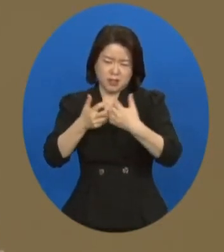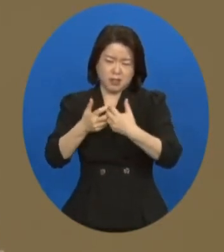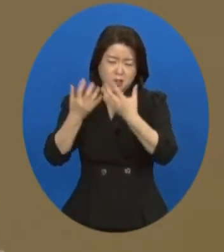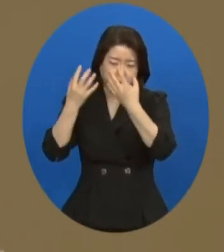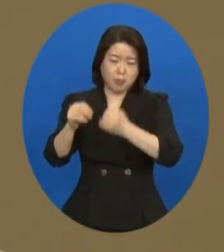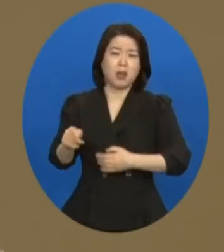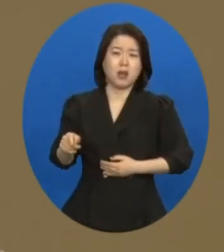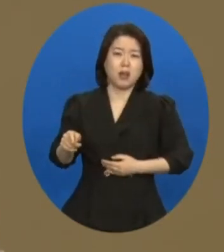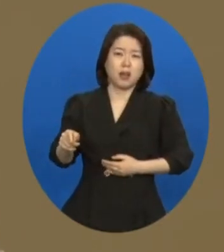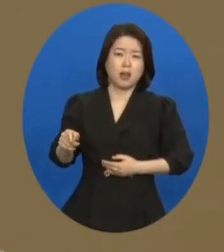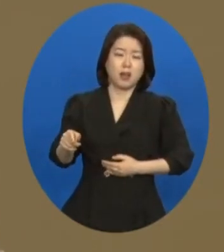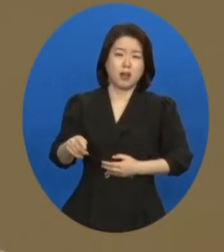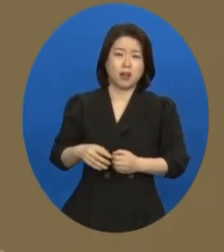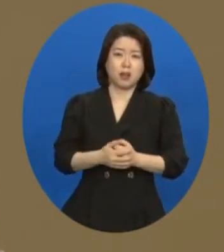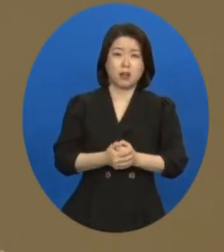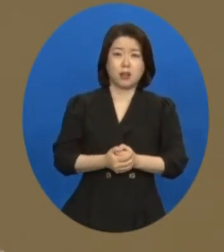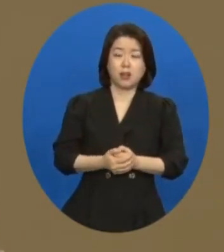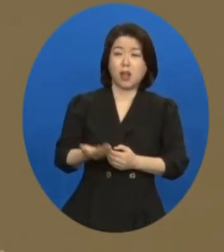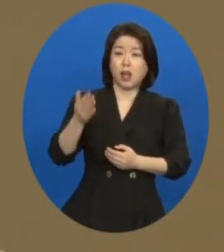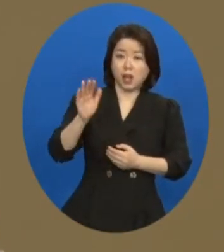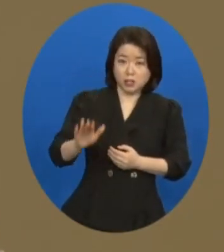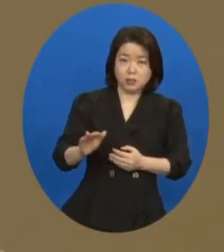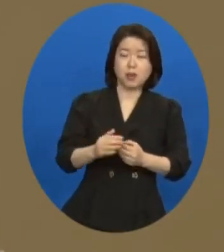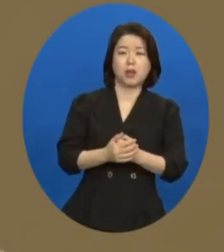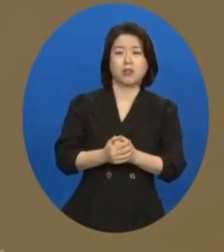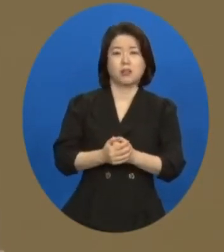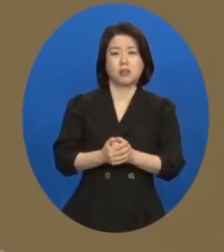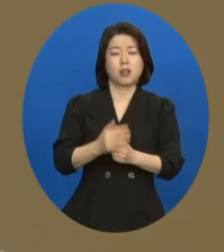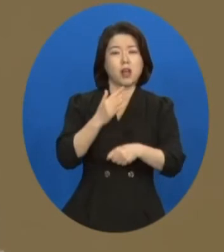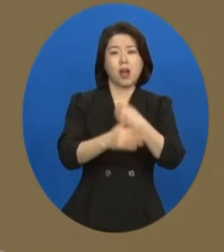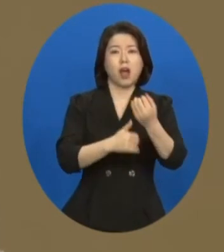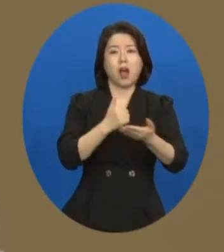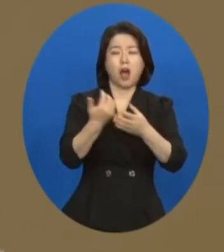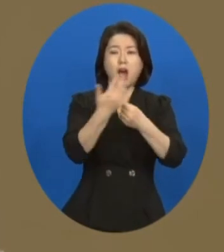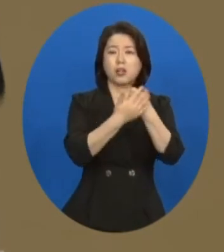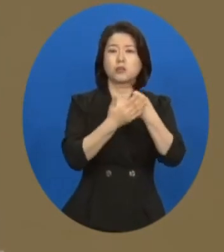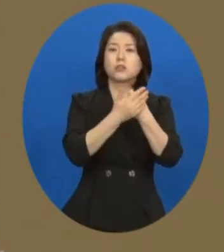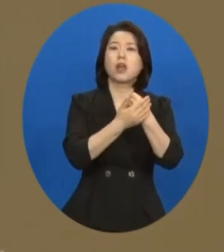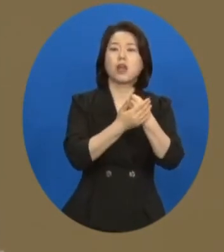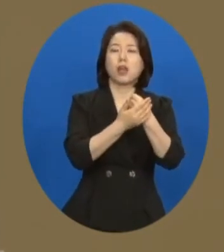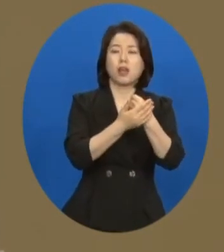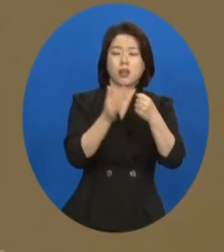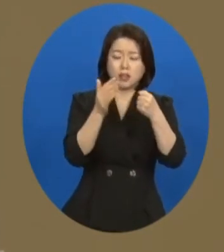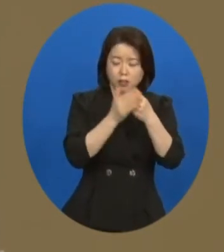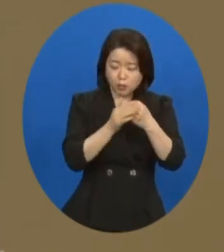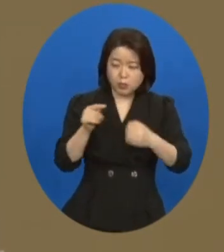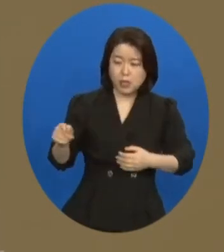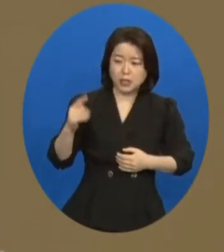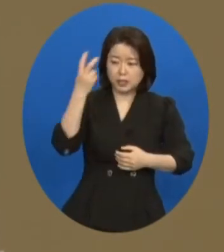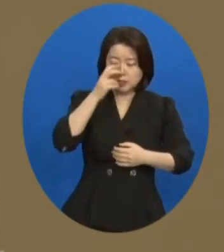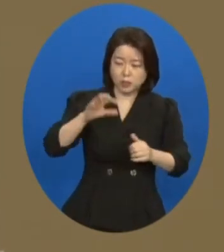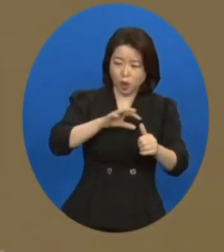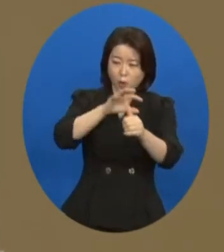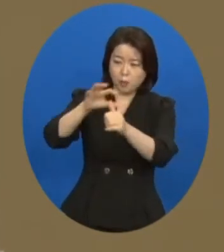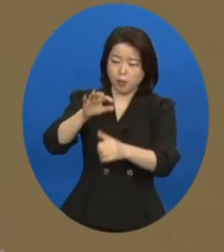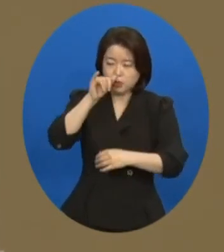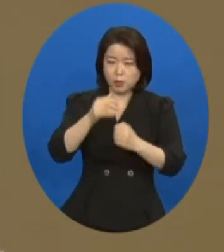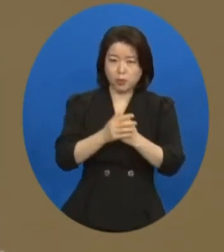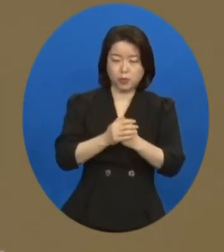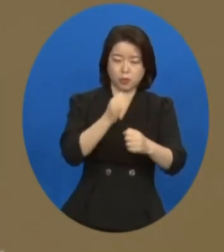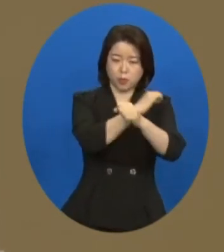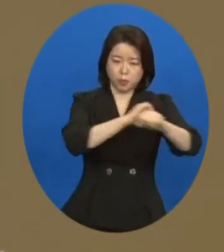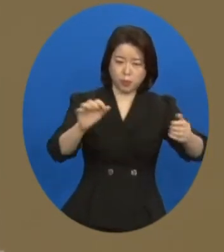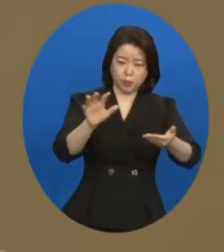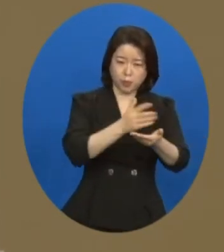했습니다 그렇지만 하나님의 은혜로 그들을 지켜 주셨기 때문에 그들이 광야 또 지났고